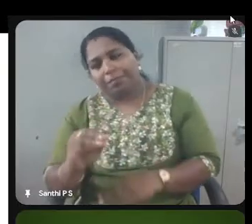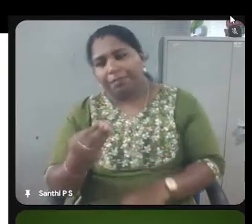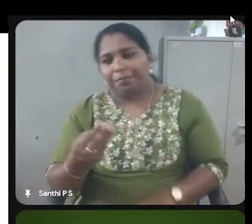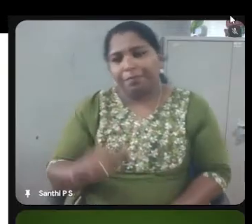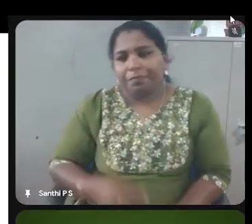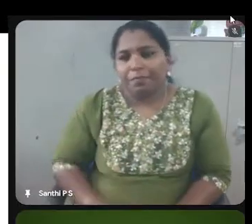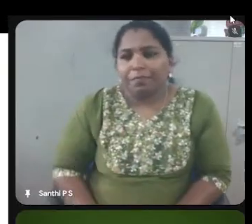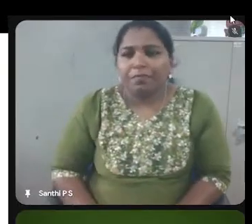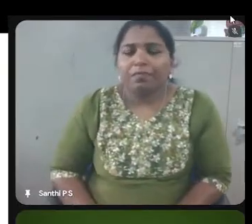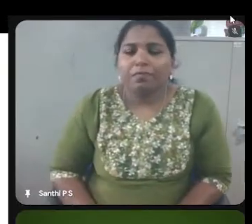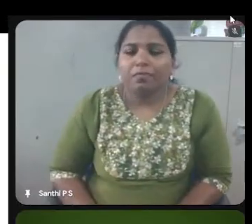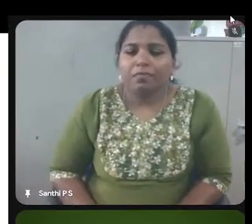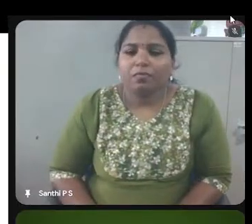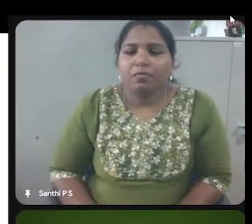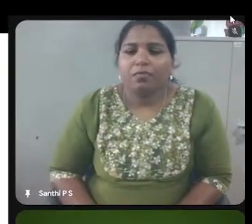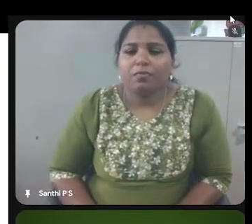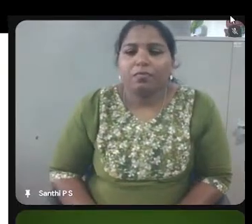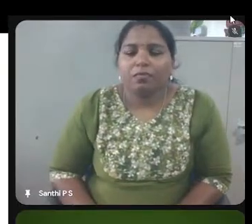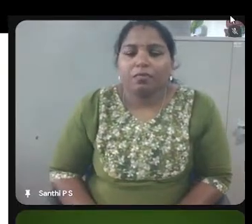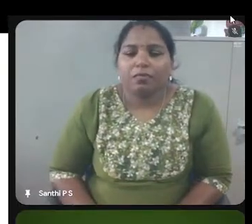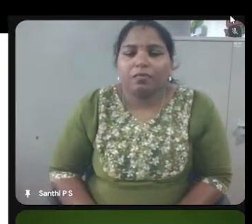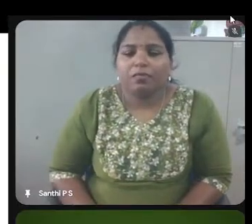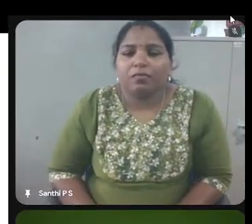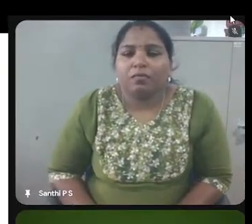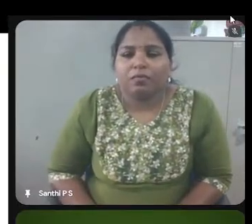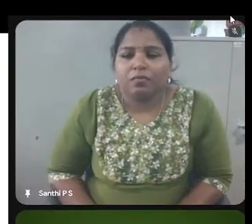ഹലോ, ഓക്കെ മാം, താങ്ക്